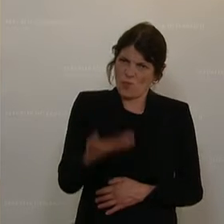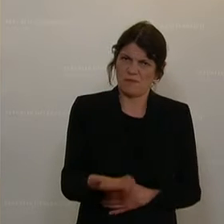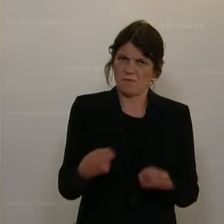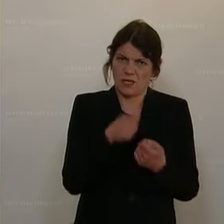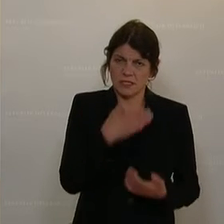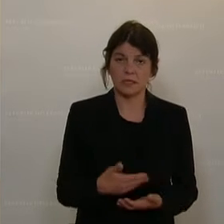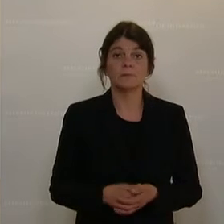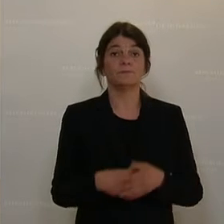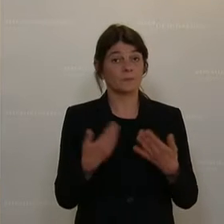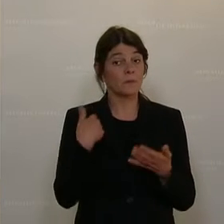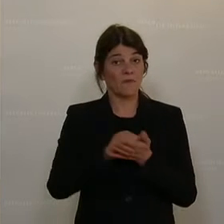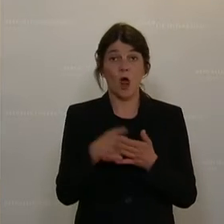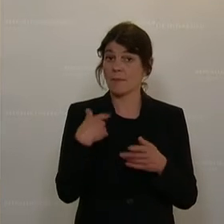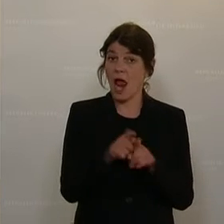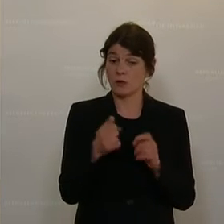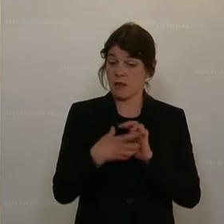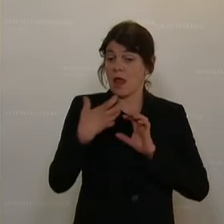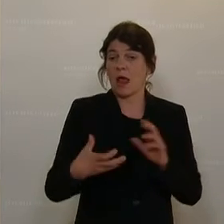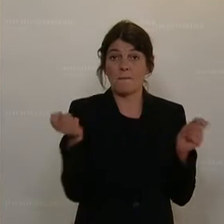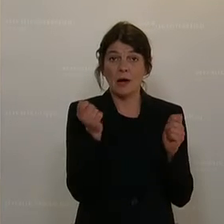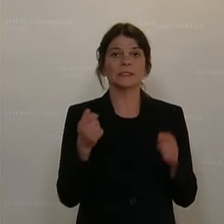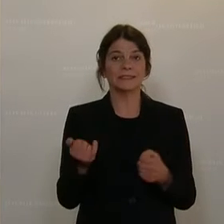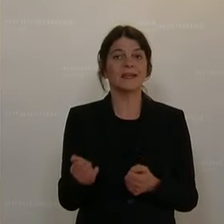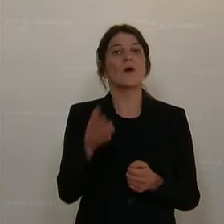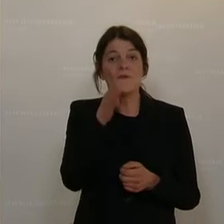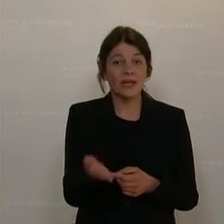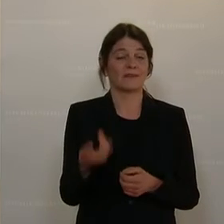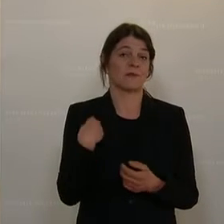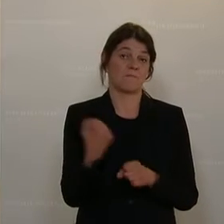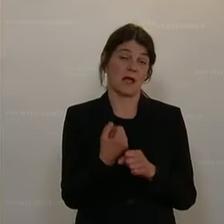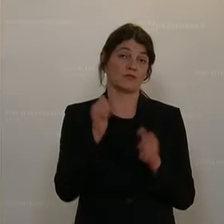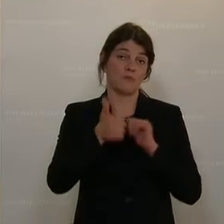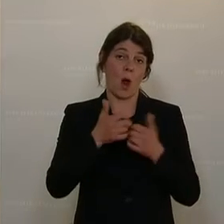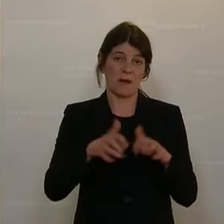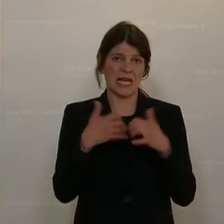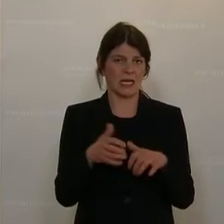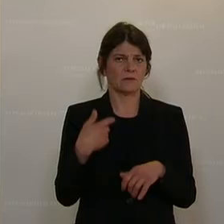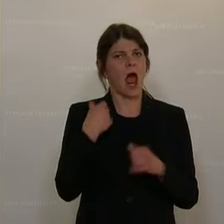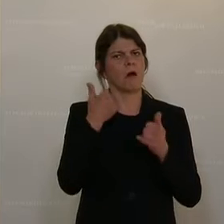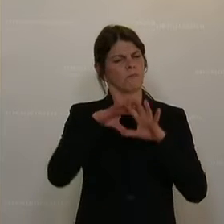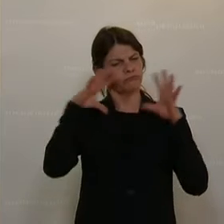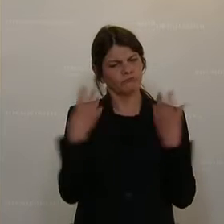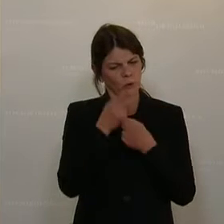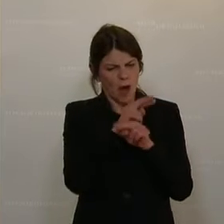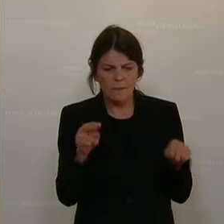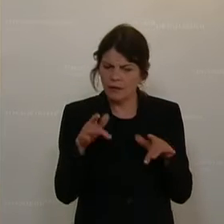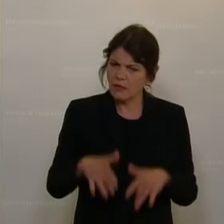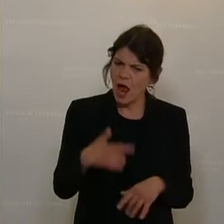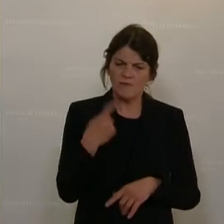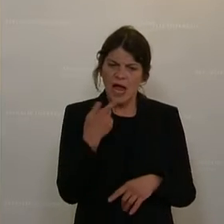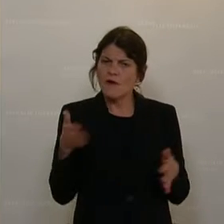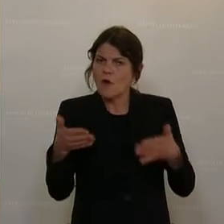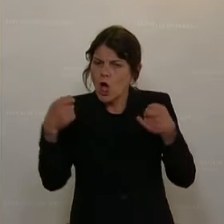mich aber auch, dass nach einer längeren Pause wieder ein Sportbericht erstellt wird, damit wir alle einen umfassenden Überblick über die Förderungen